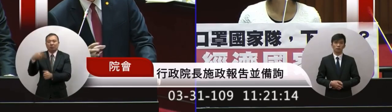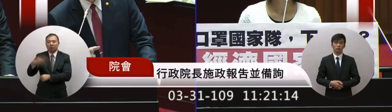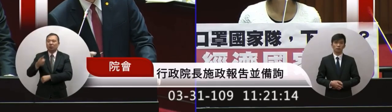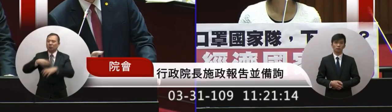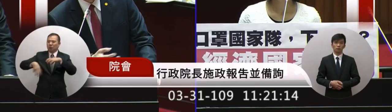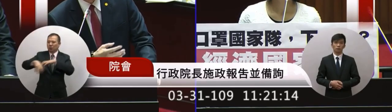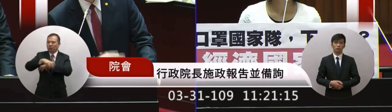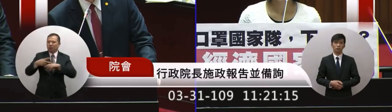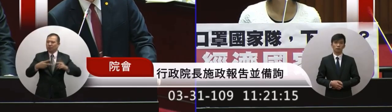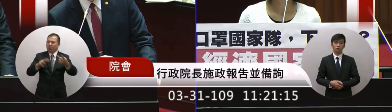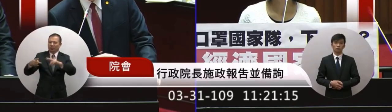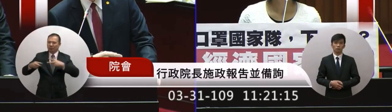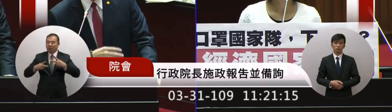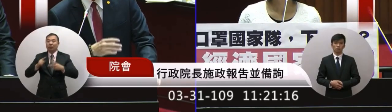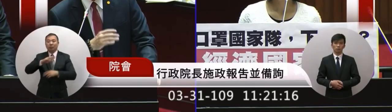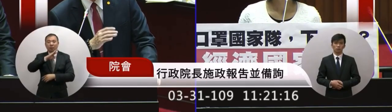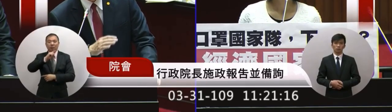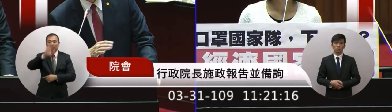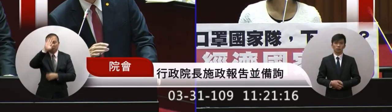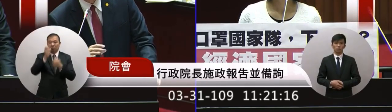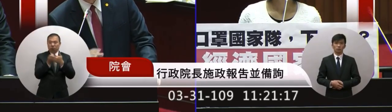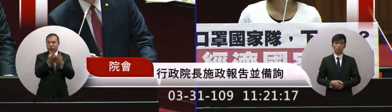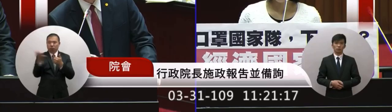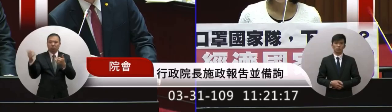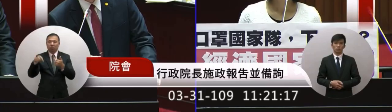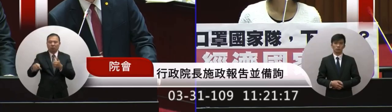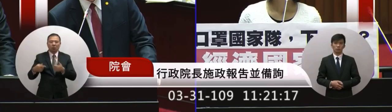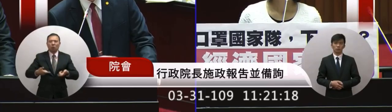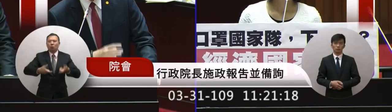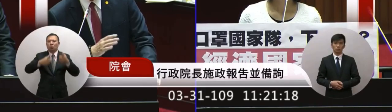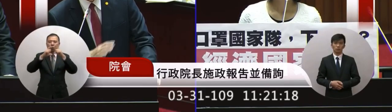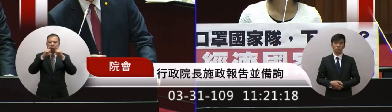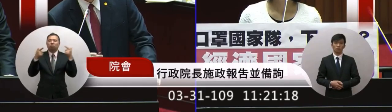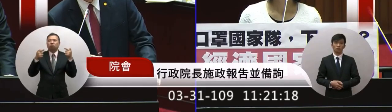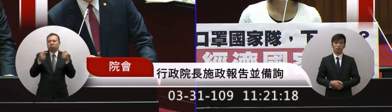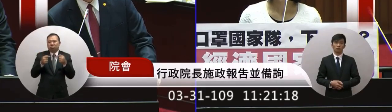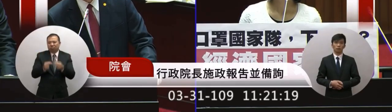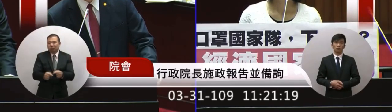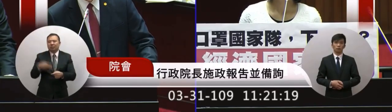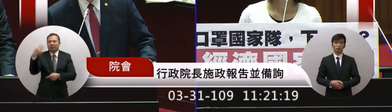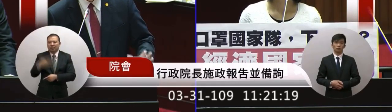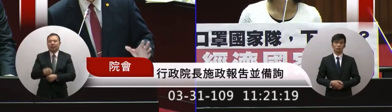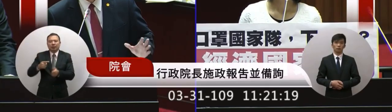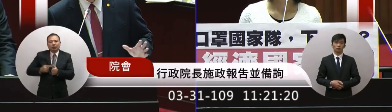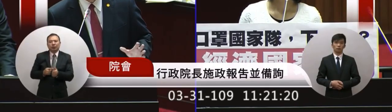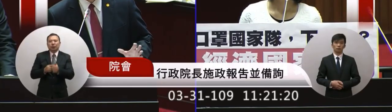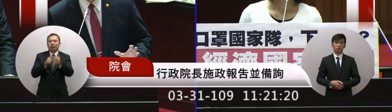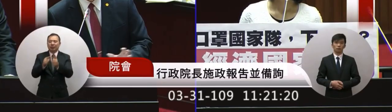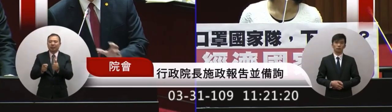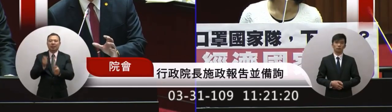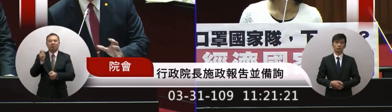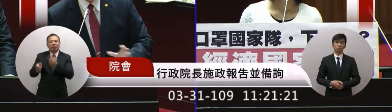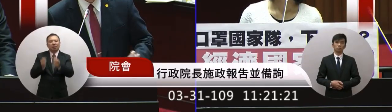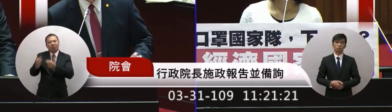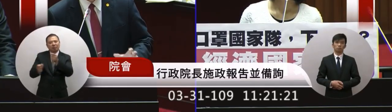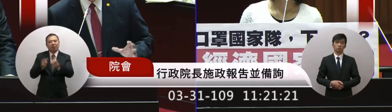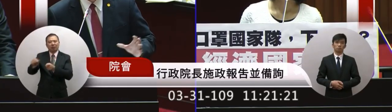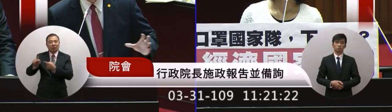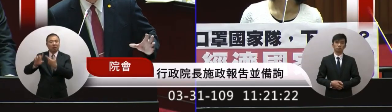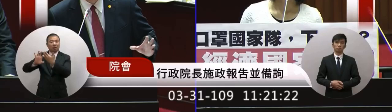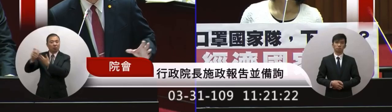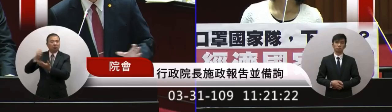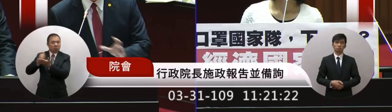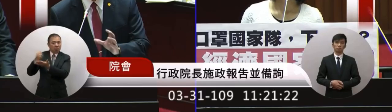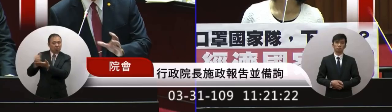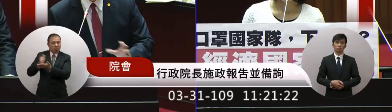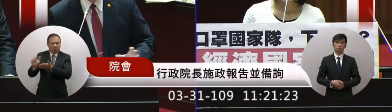哦！啊，即卖疫情好了，咱个来刺激消费，啊，个来拓展外销。大概阮即卖是用安尼底来